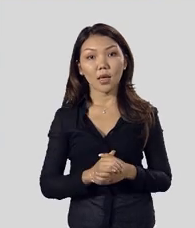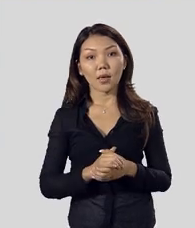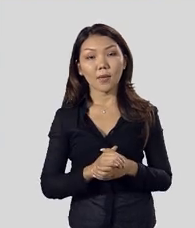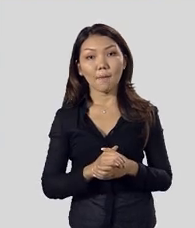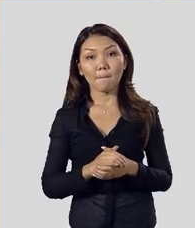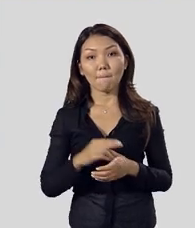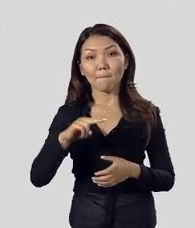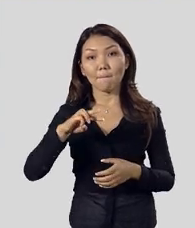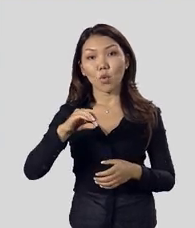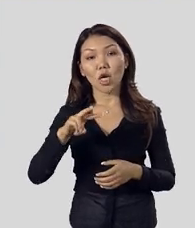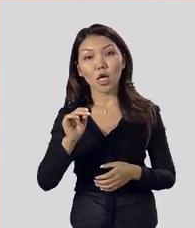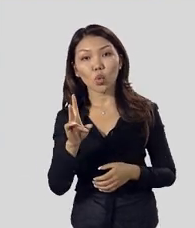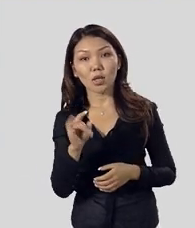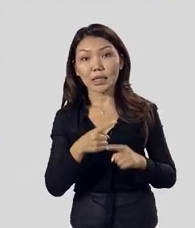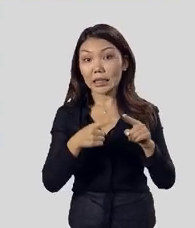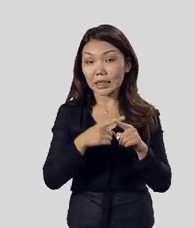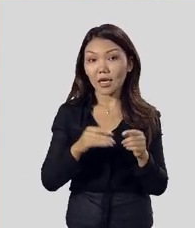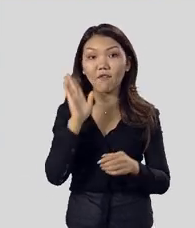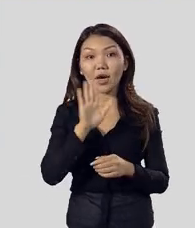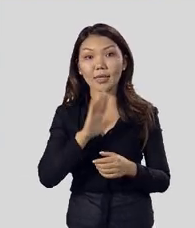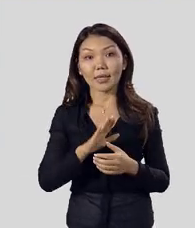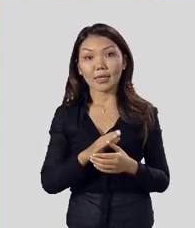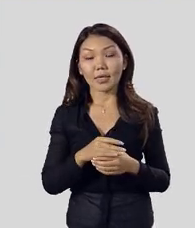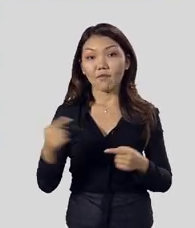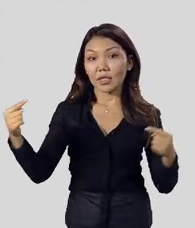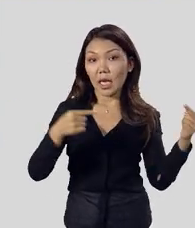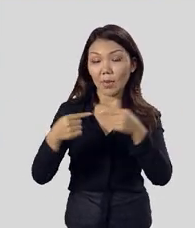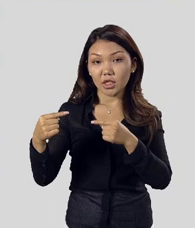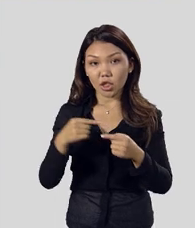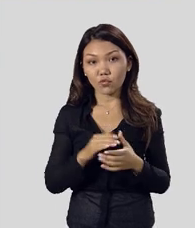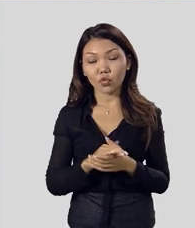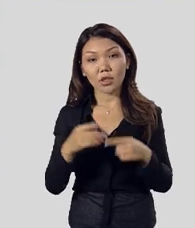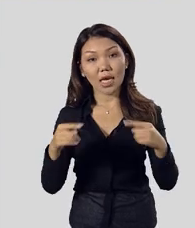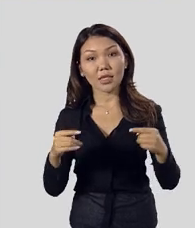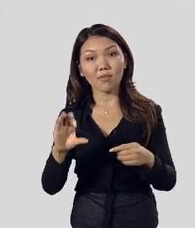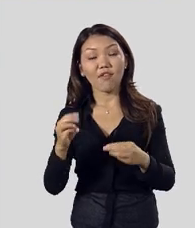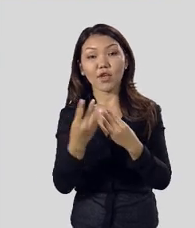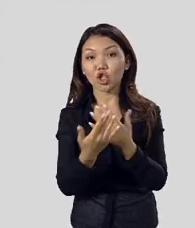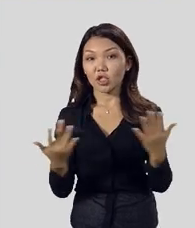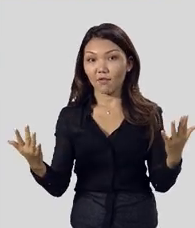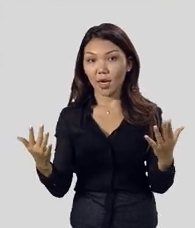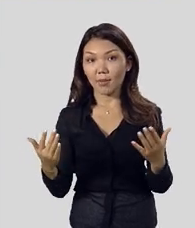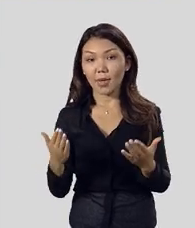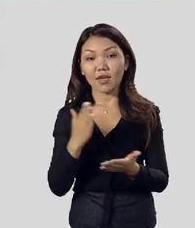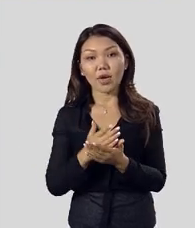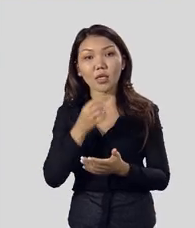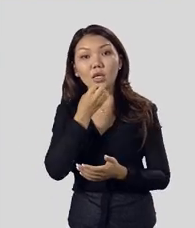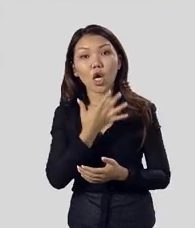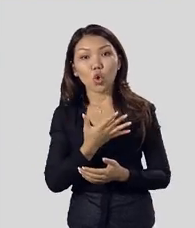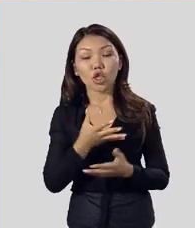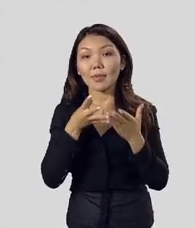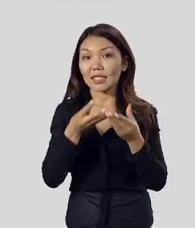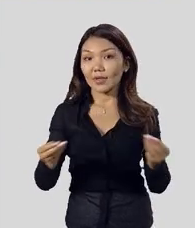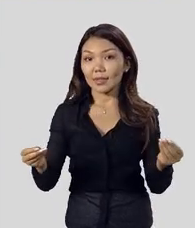воды взаимодействуют с разными веществами вода является хорошим растворителем для органических